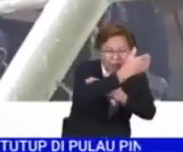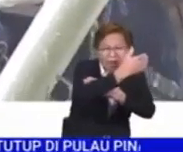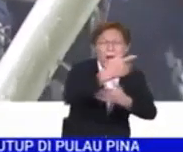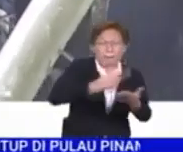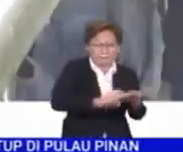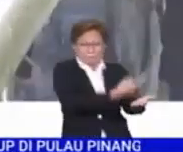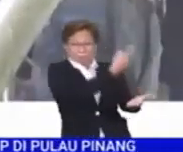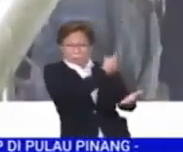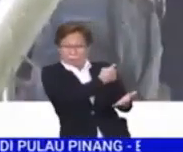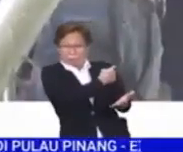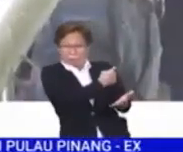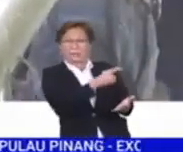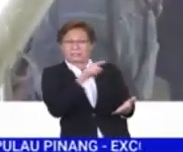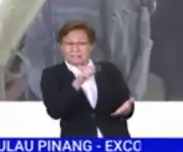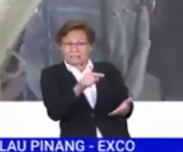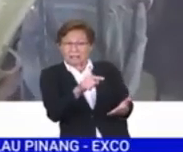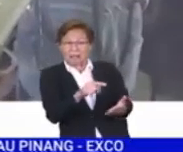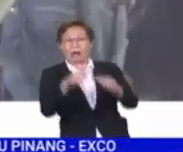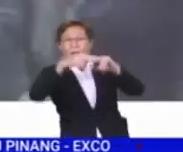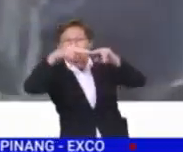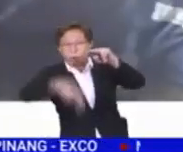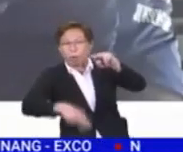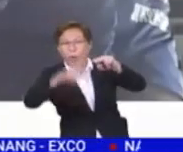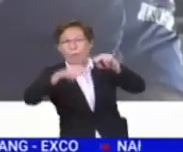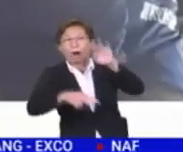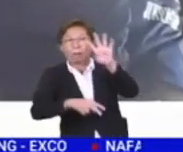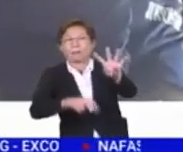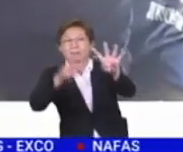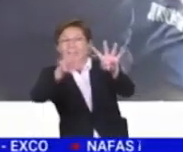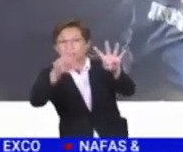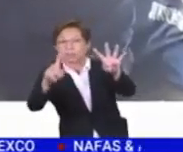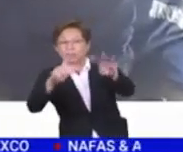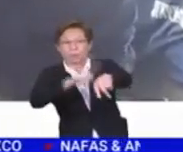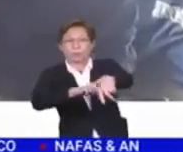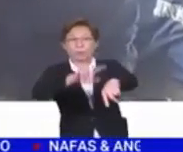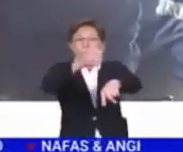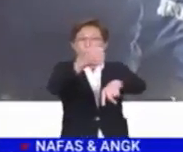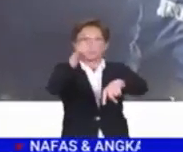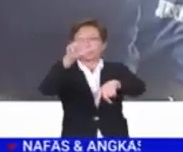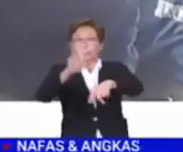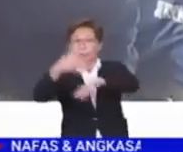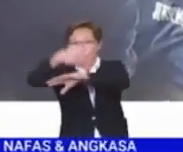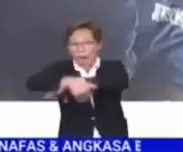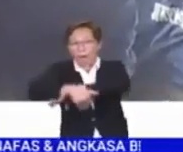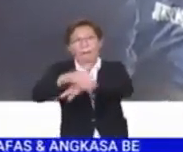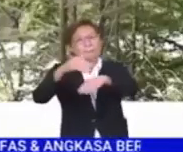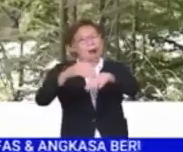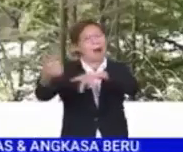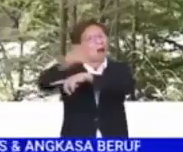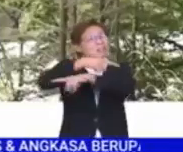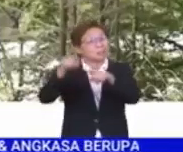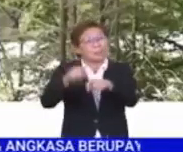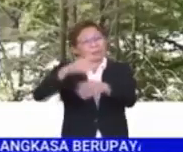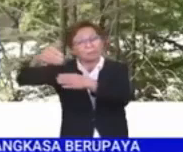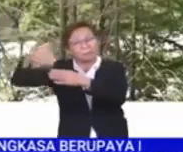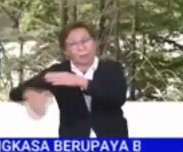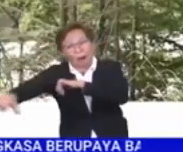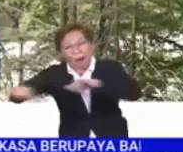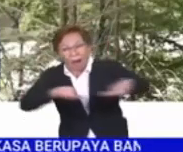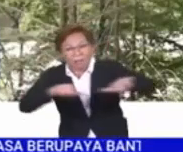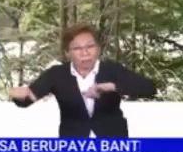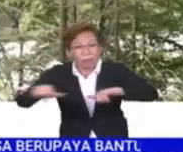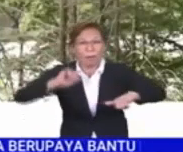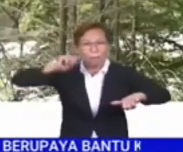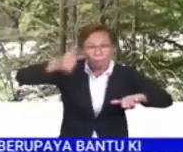minggu lalu, Dibon melengkapkan terjunan ke-431 pukul 10.30 malam hari sama sebelum menamatkan aktiviti